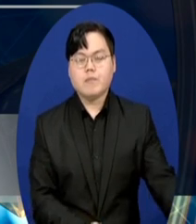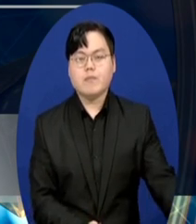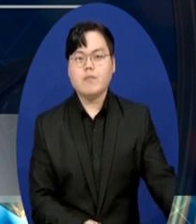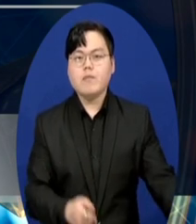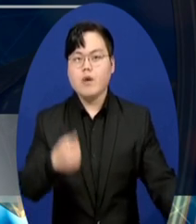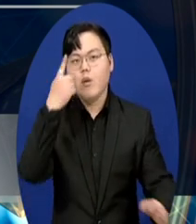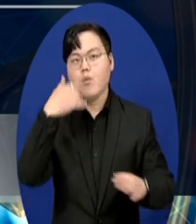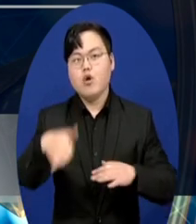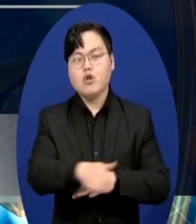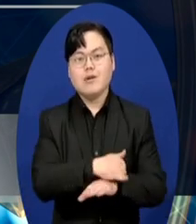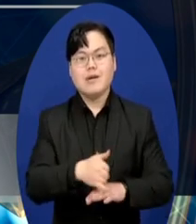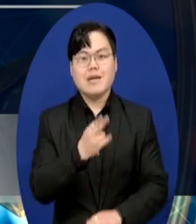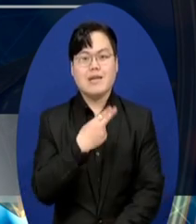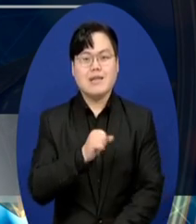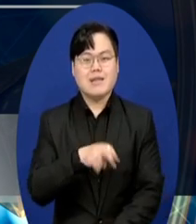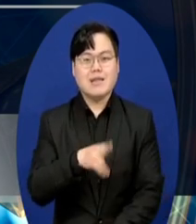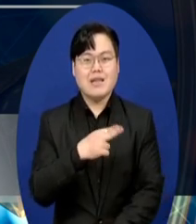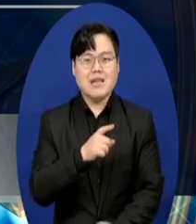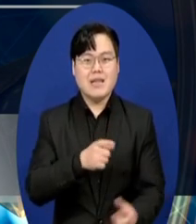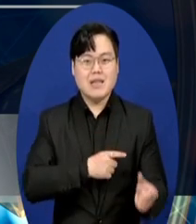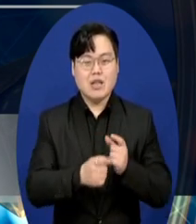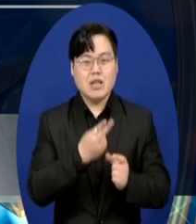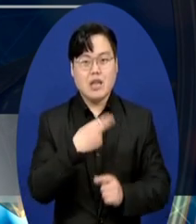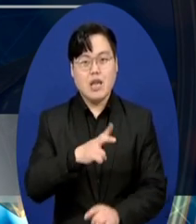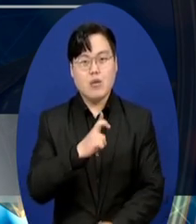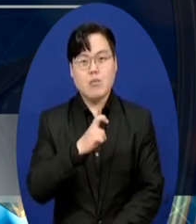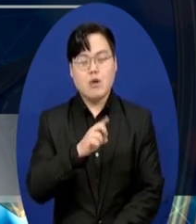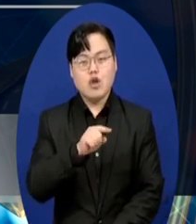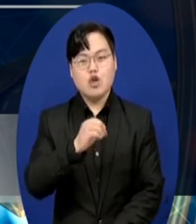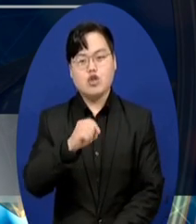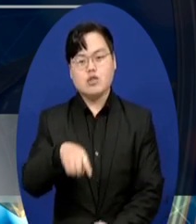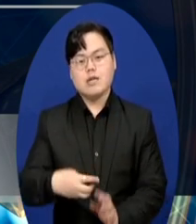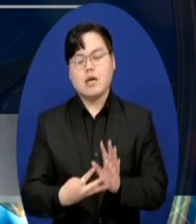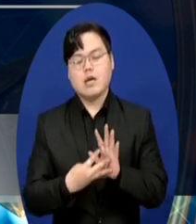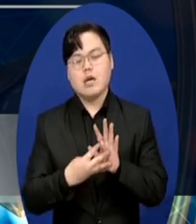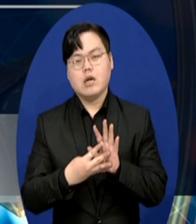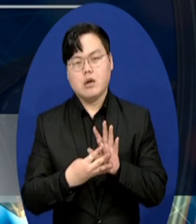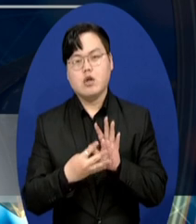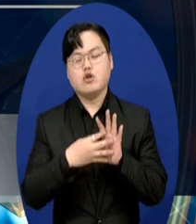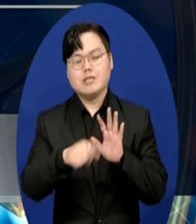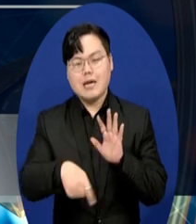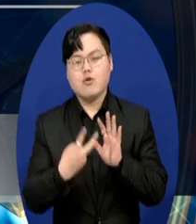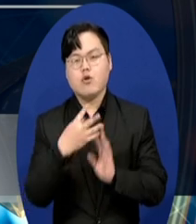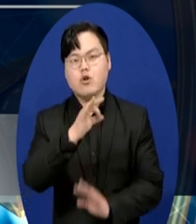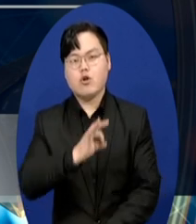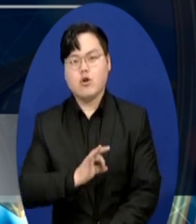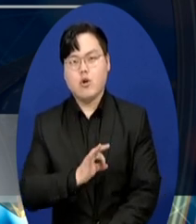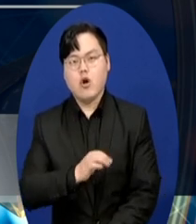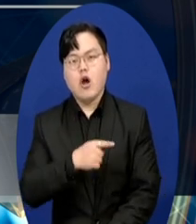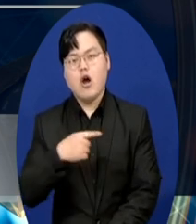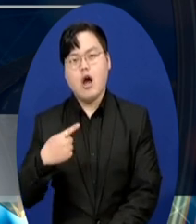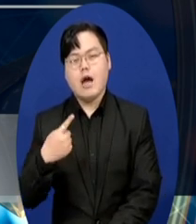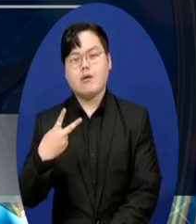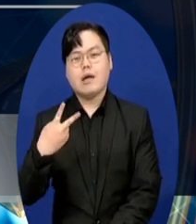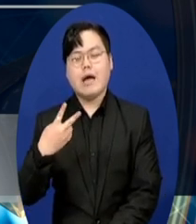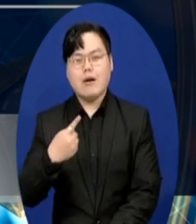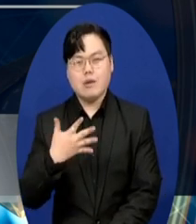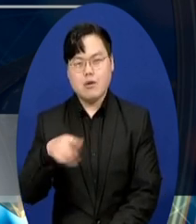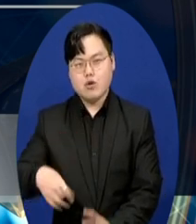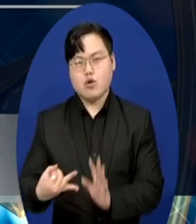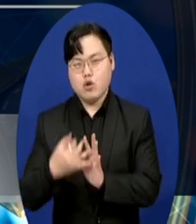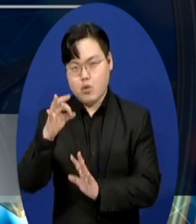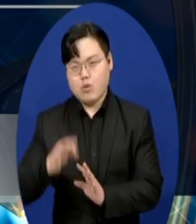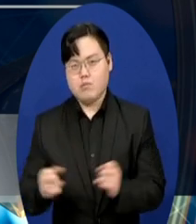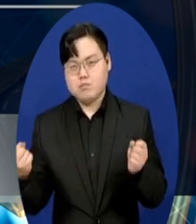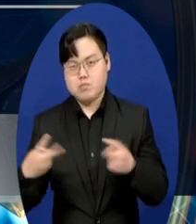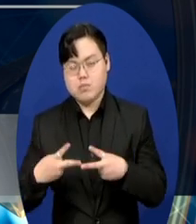Монгол Улсад далд эдийн засаг дотоодын нийт үзэгт хүний 9.2-оос 15.7% тэнцдэг гэх судалгаа байна. 2010 онд